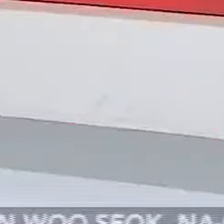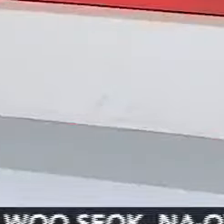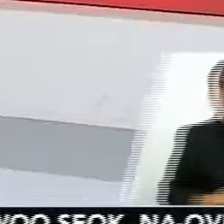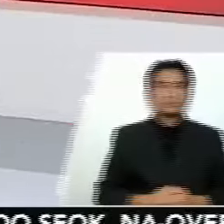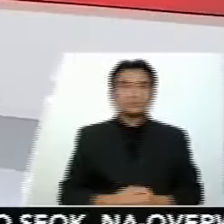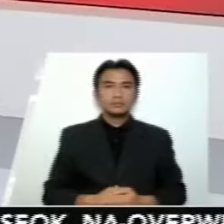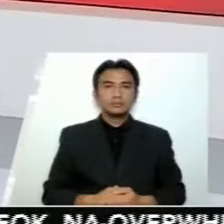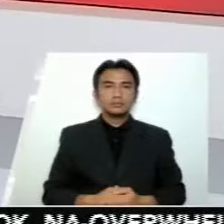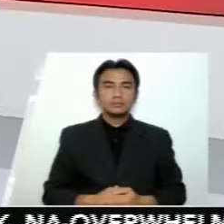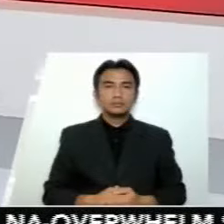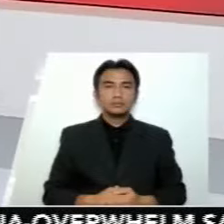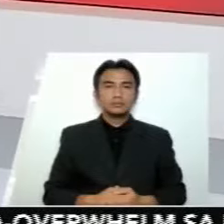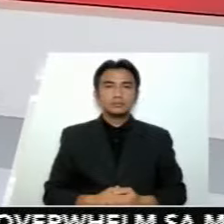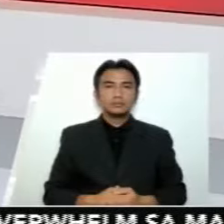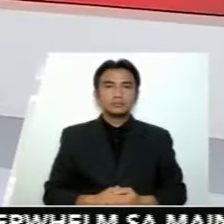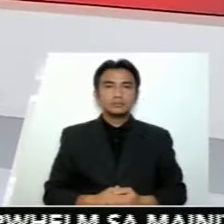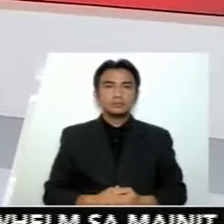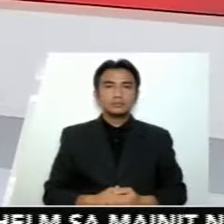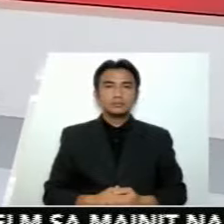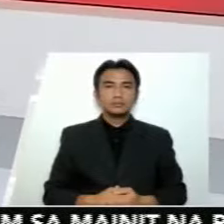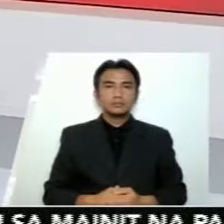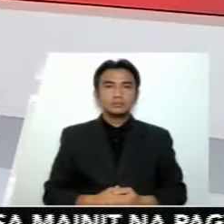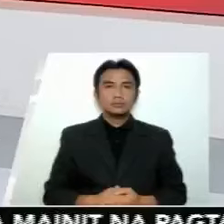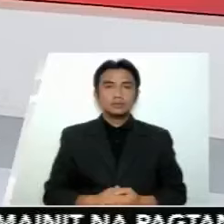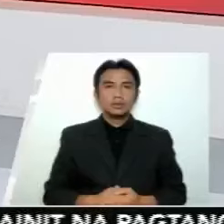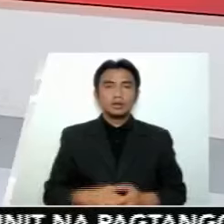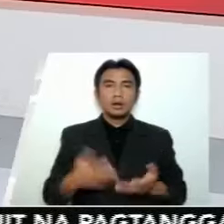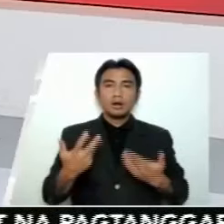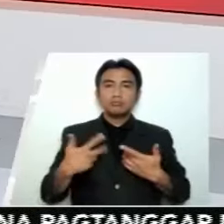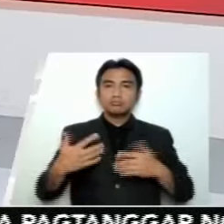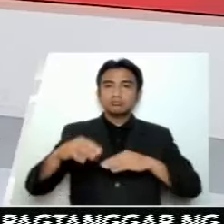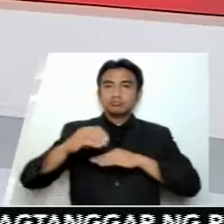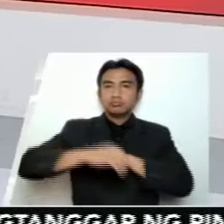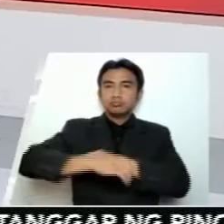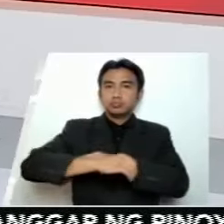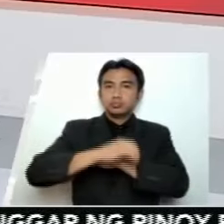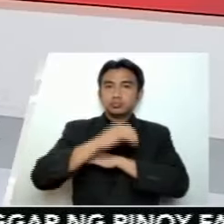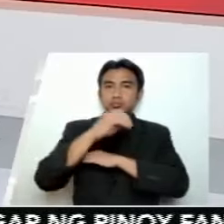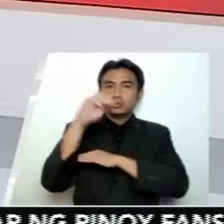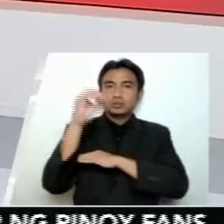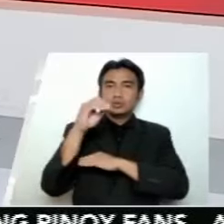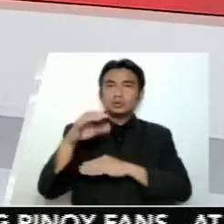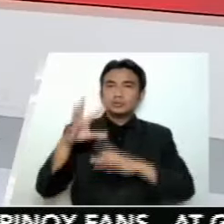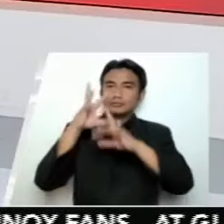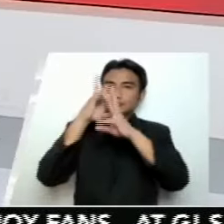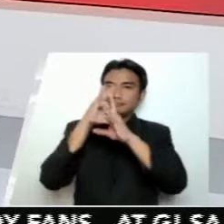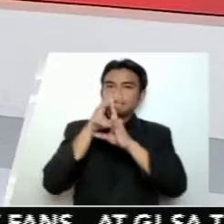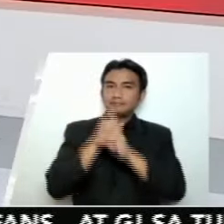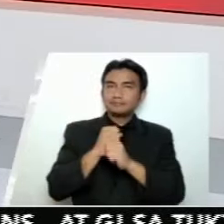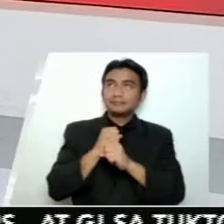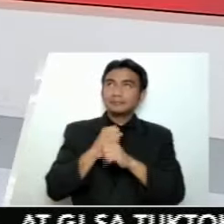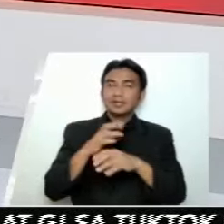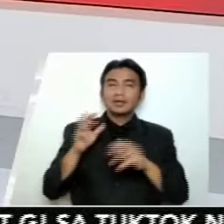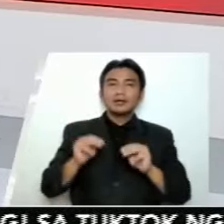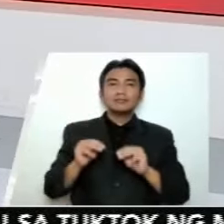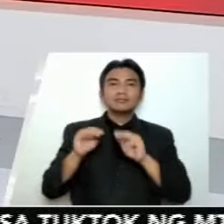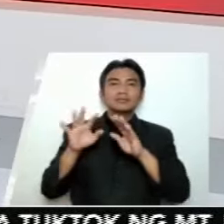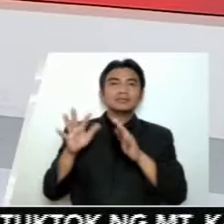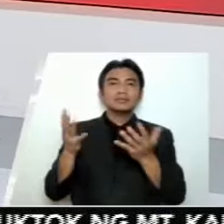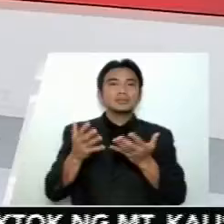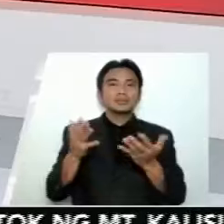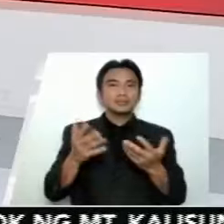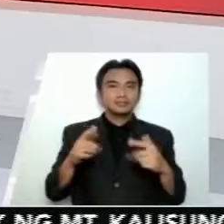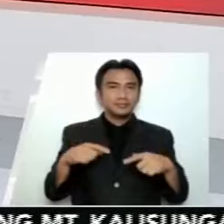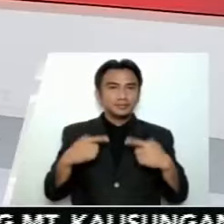bad hindi lang sunrise angb kapag umakyat ng isang bundok sa Laguna ang